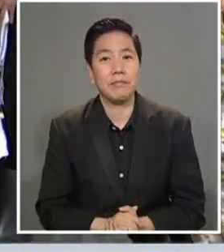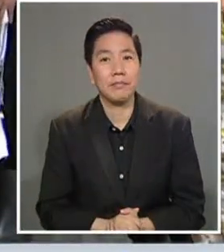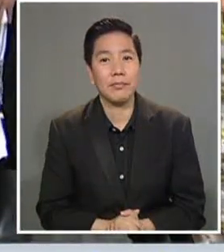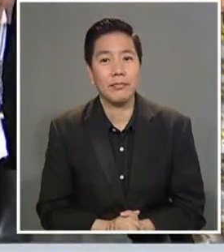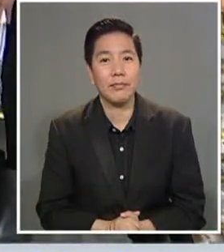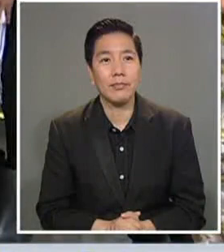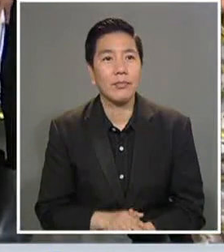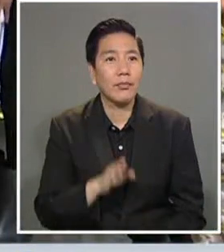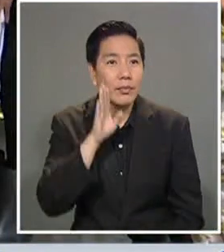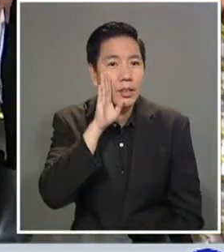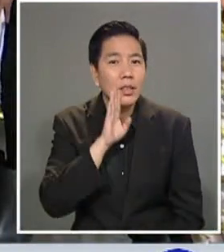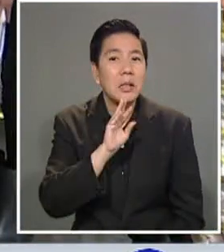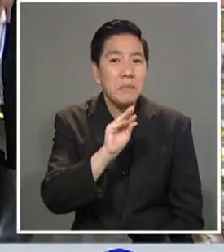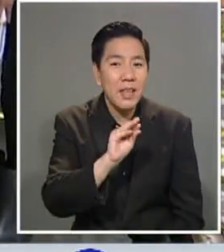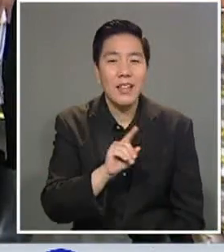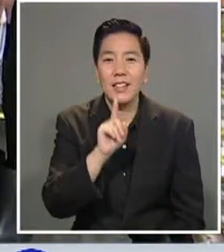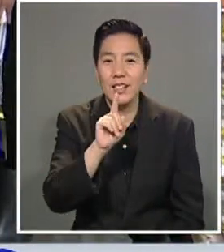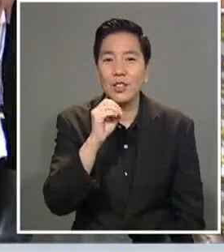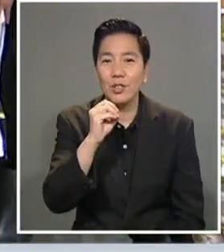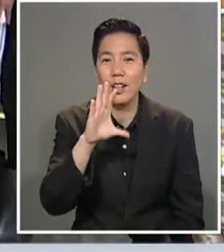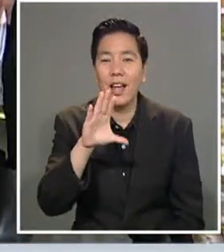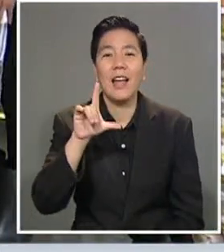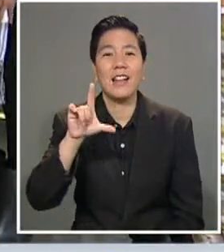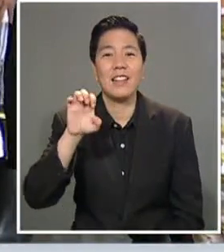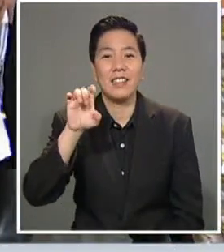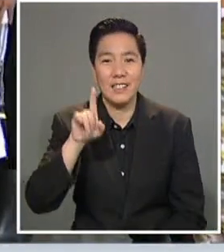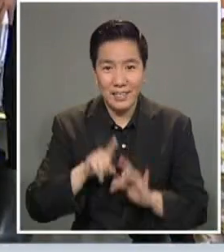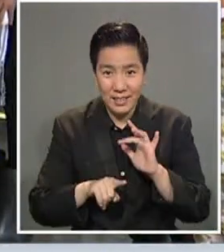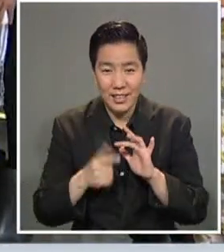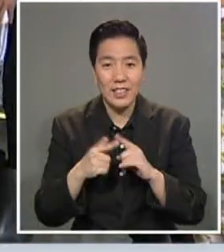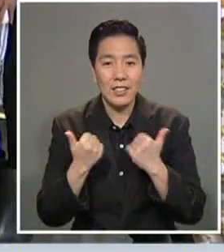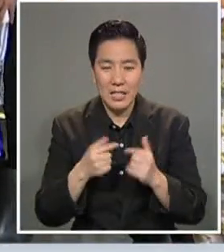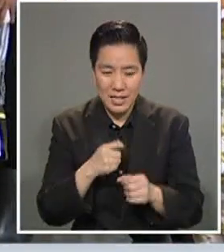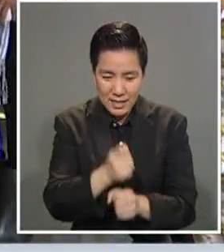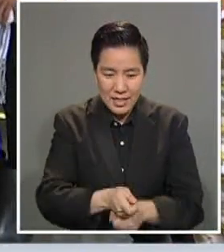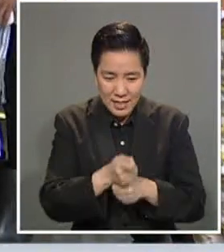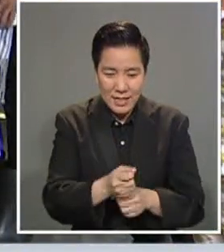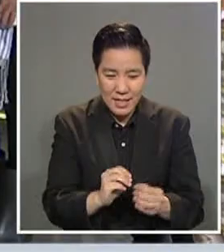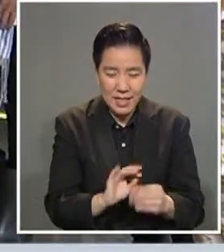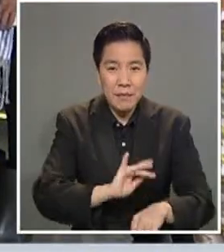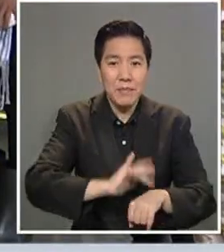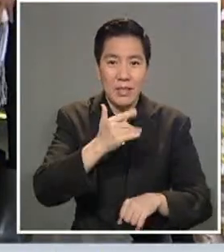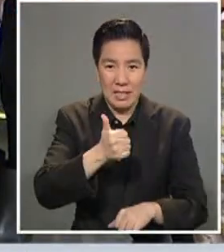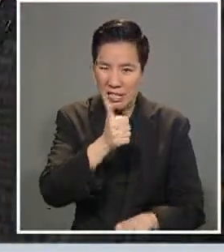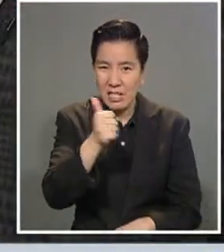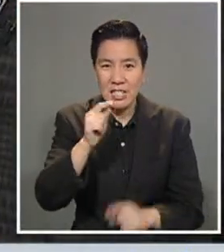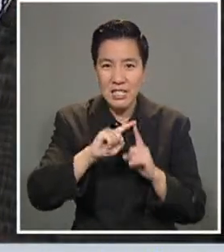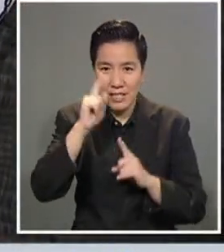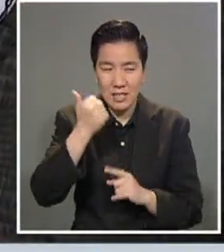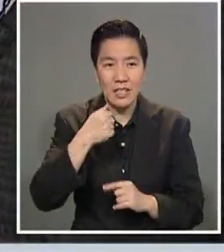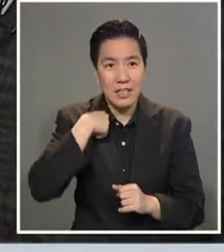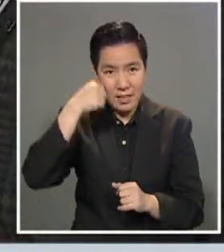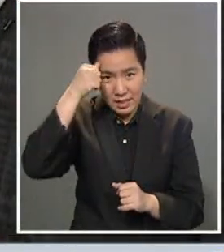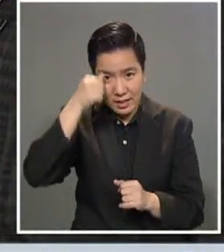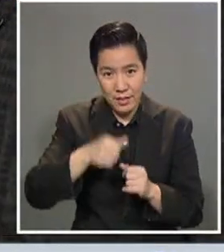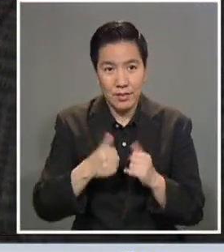ลำไย105ลี้เกษตรอินทรีย์ดีที่สุดในโลก จำได้แล้วแม่